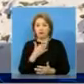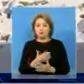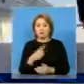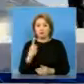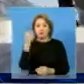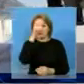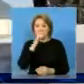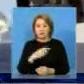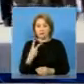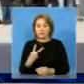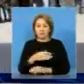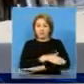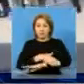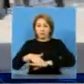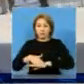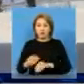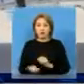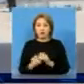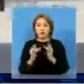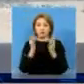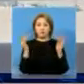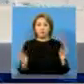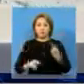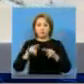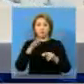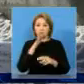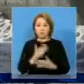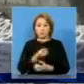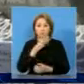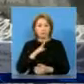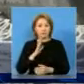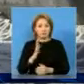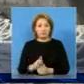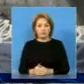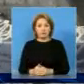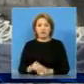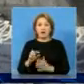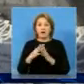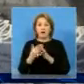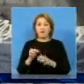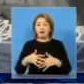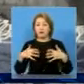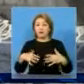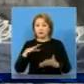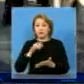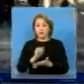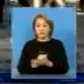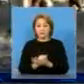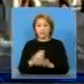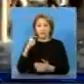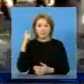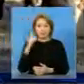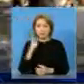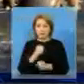жылда екі көшеге асфальттап, мынандай мост салып берген уақыт менімше болған жоқ. Абай ауылында мал бордақылаумен айналысатын шаруа